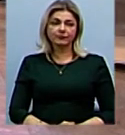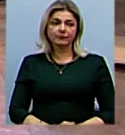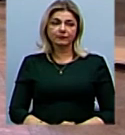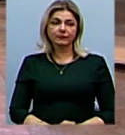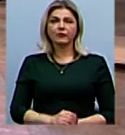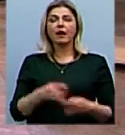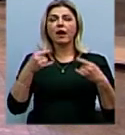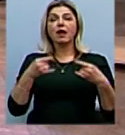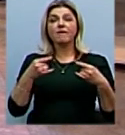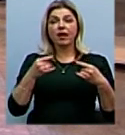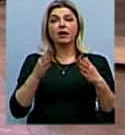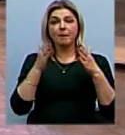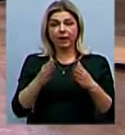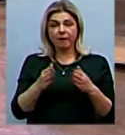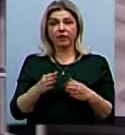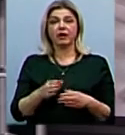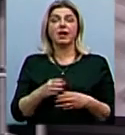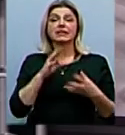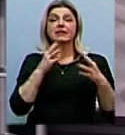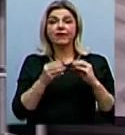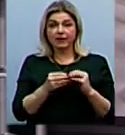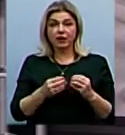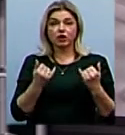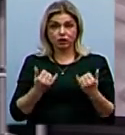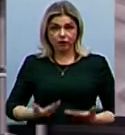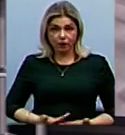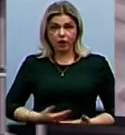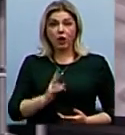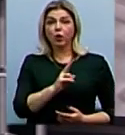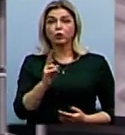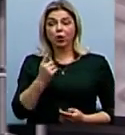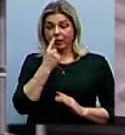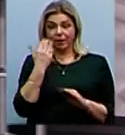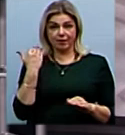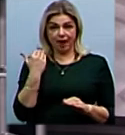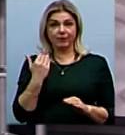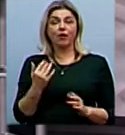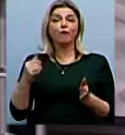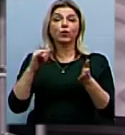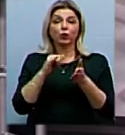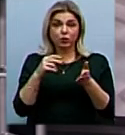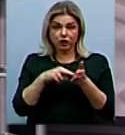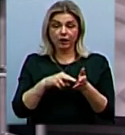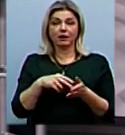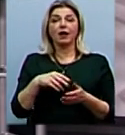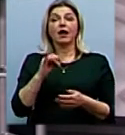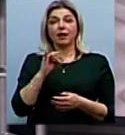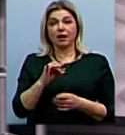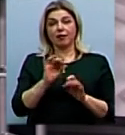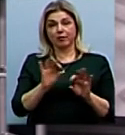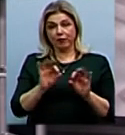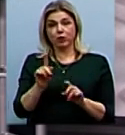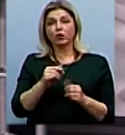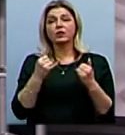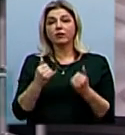В прямому ефірі «Звіти наживо». Для тих, хто нещодавно до нас підключився, нагадаю, що сьогодні мав звітувати миколаївський міський голова